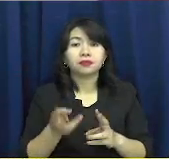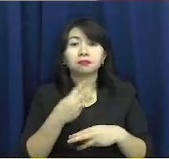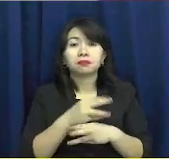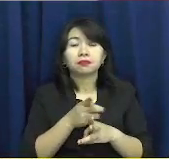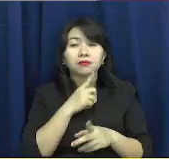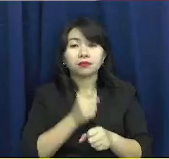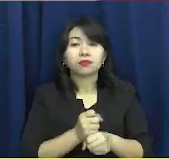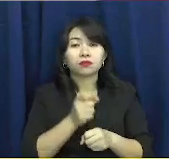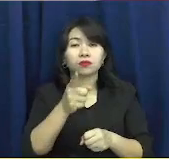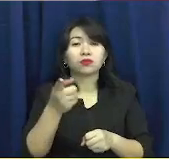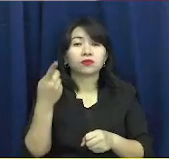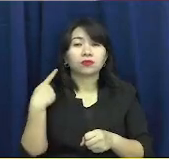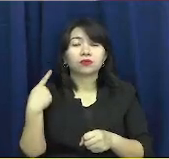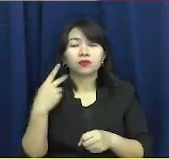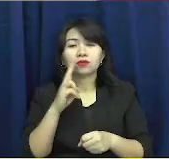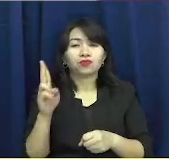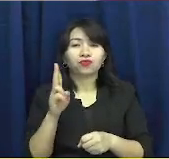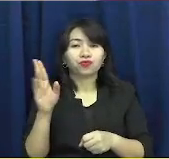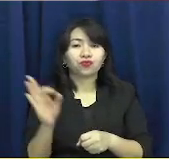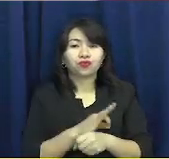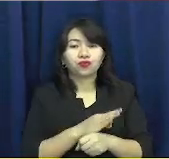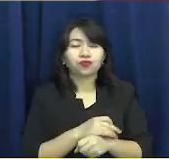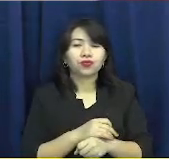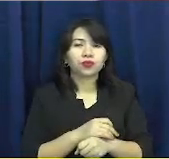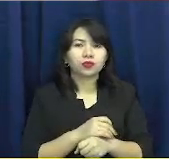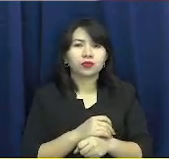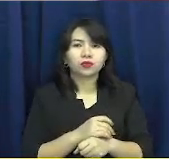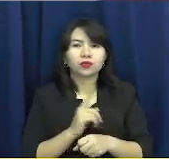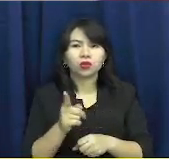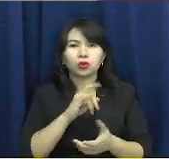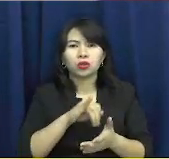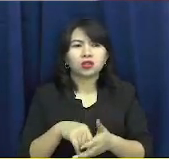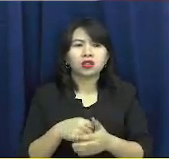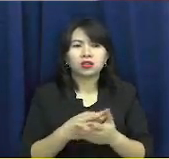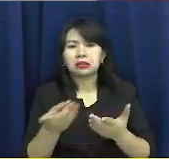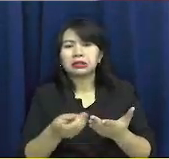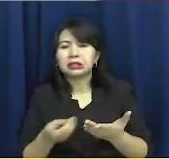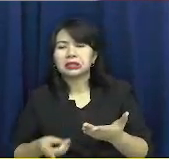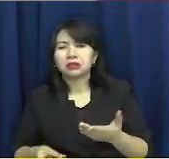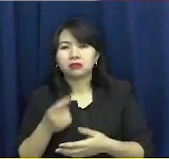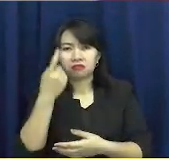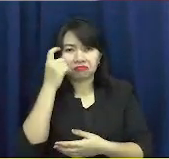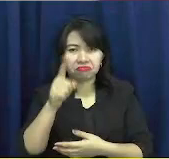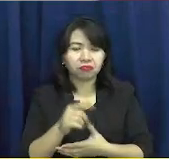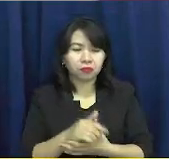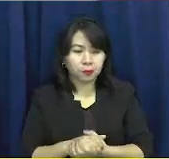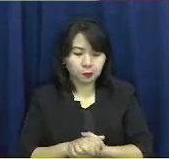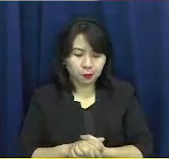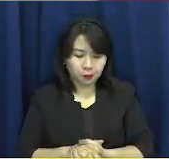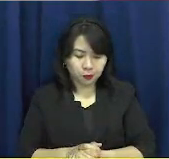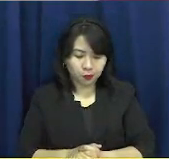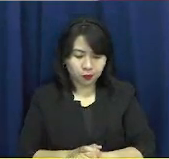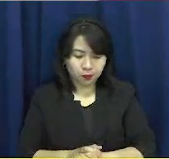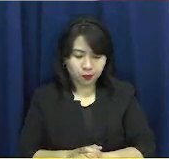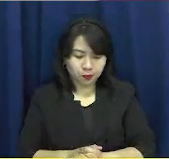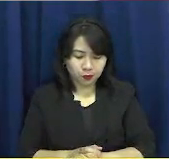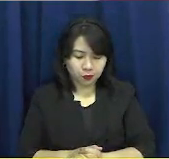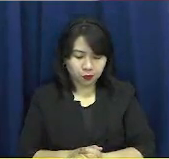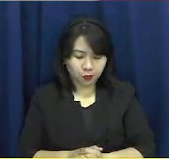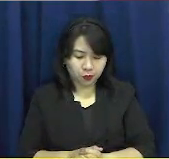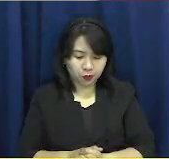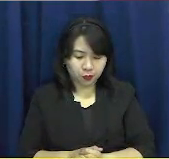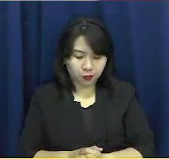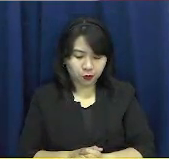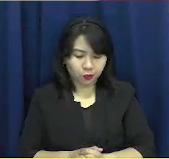May kapakinabangan yung pagsali sa iyo sa rooster. Hindi yung pangpalagay ka lang sa rooster. Kasi ano yung sabihin, para kang nakaupo ka lang dyan,